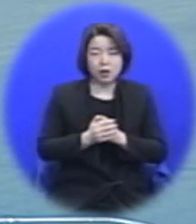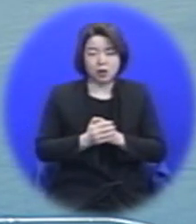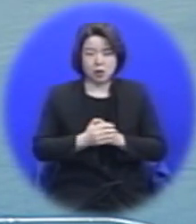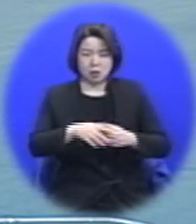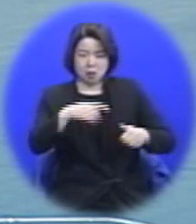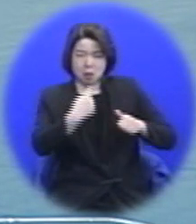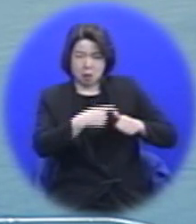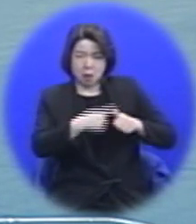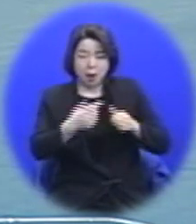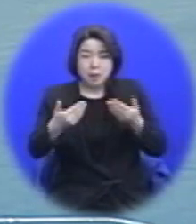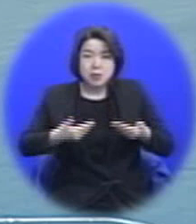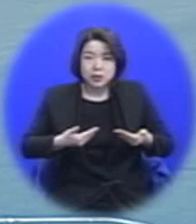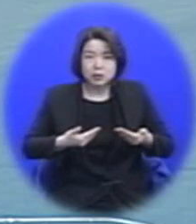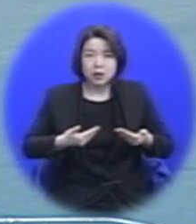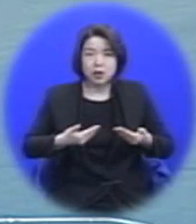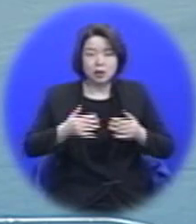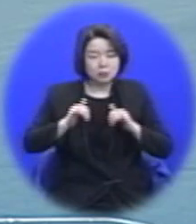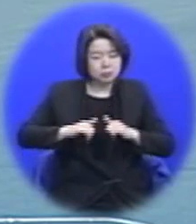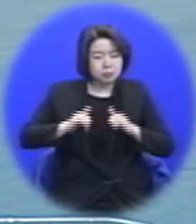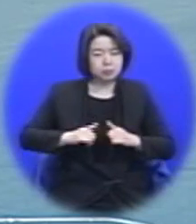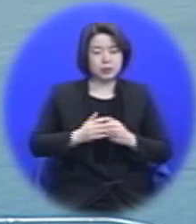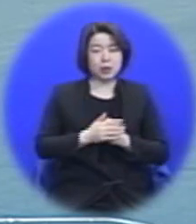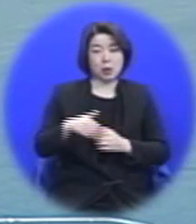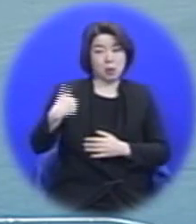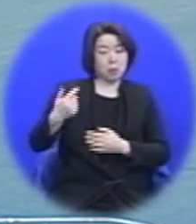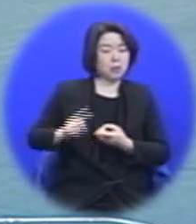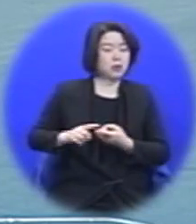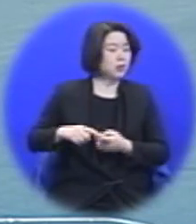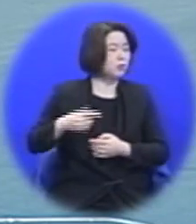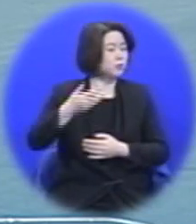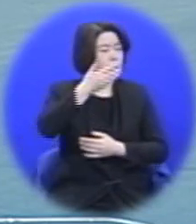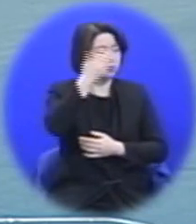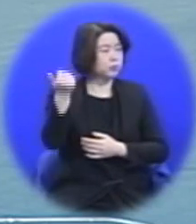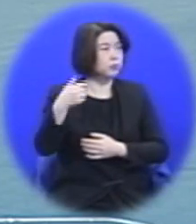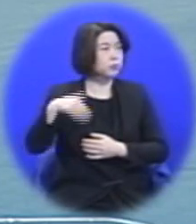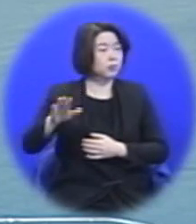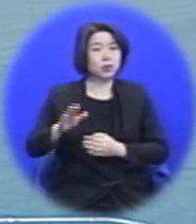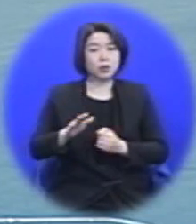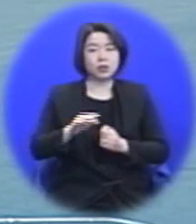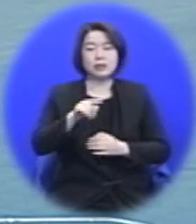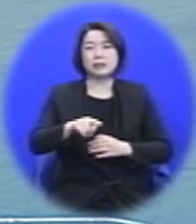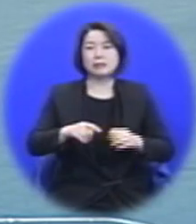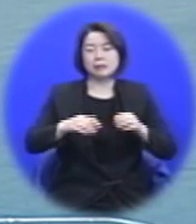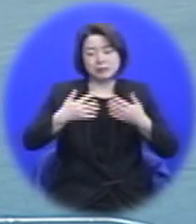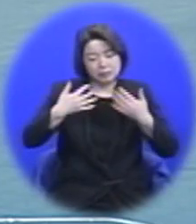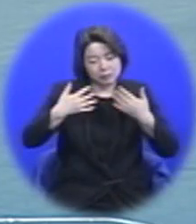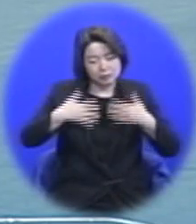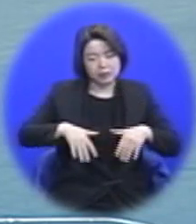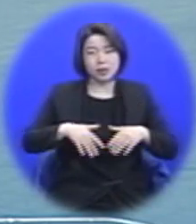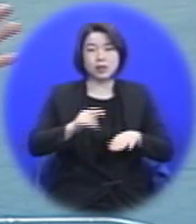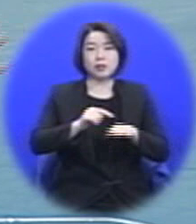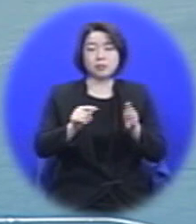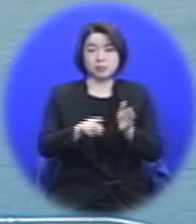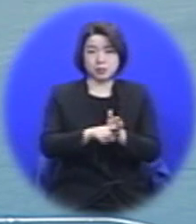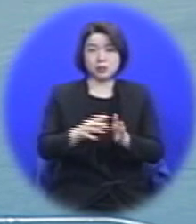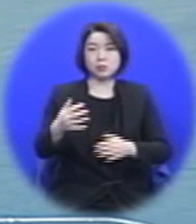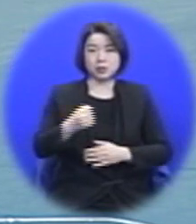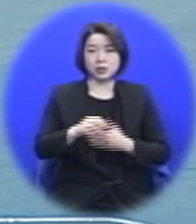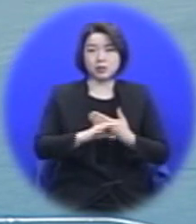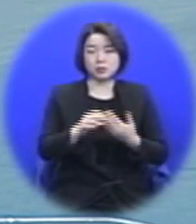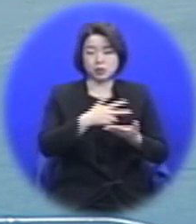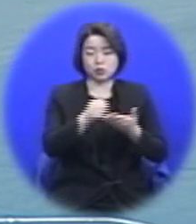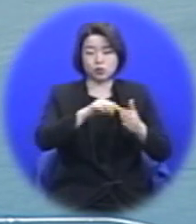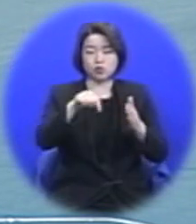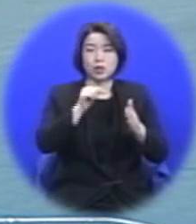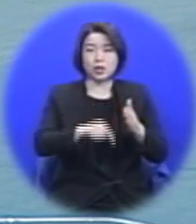봐 모른 채 하고 넘어가는 그런 나약한 믿음으로는 절대로 주 안에서 죽을 수